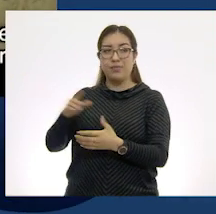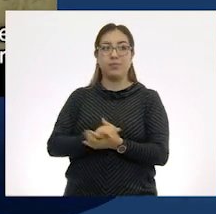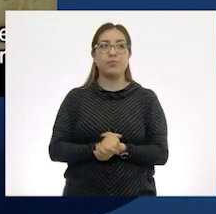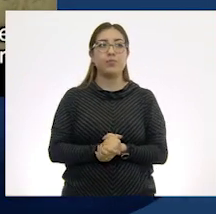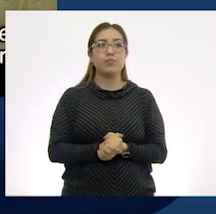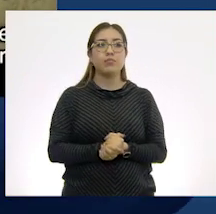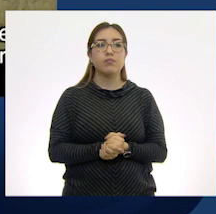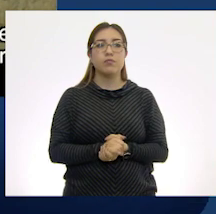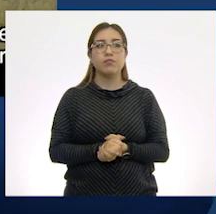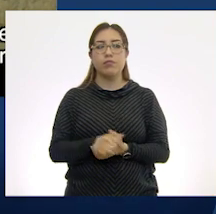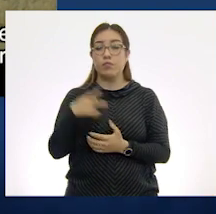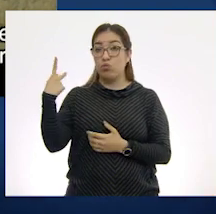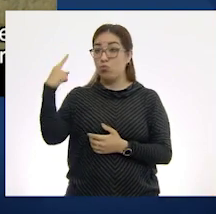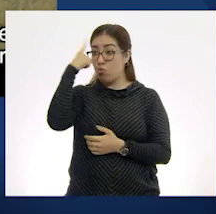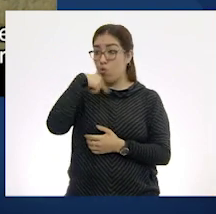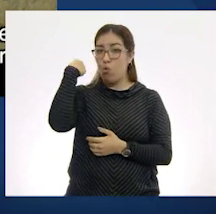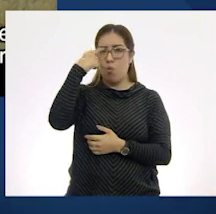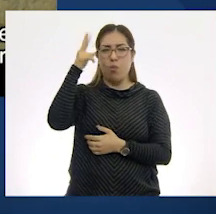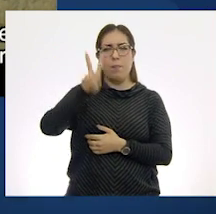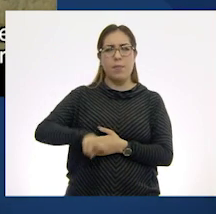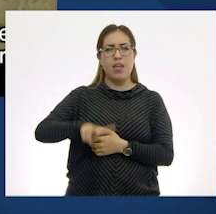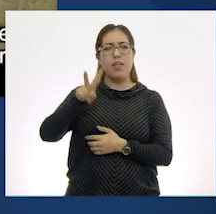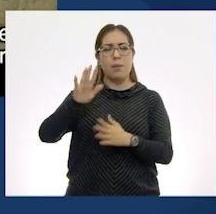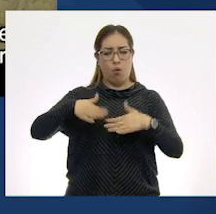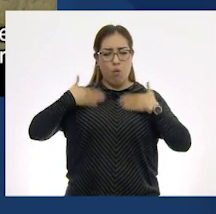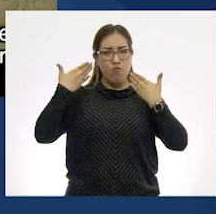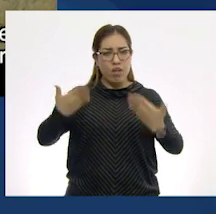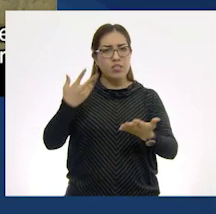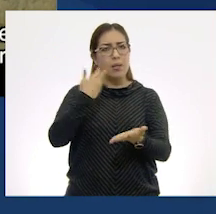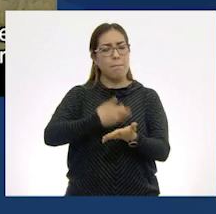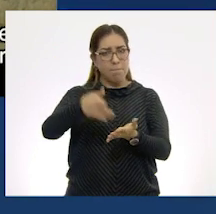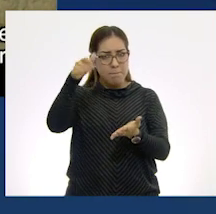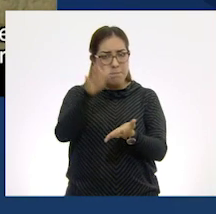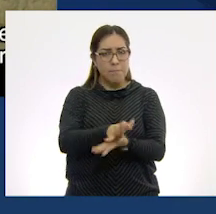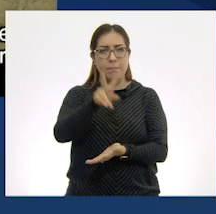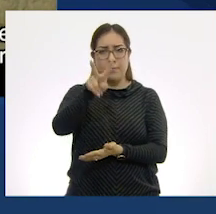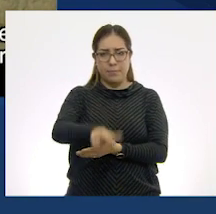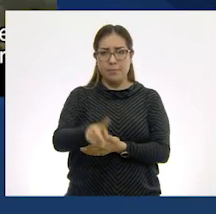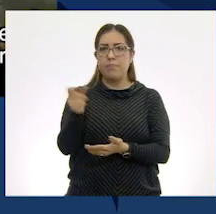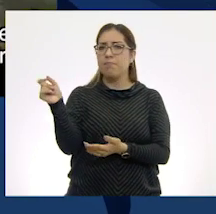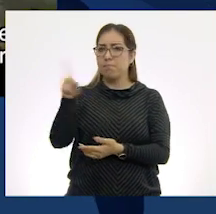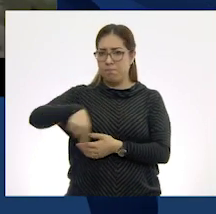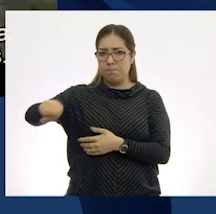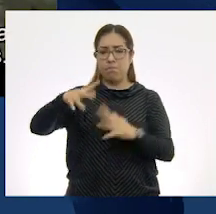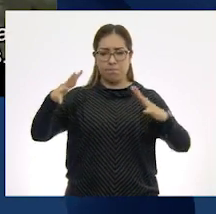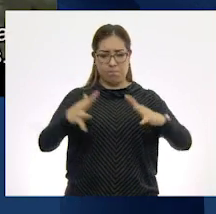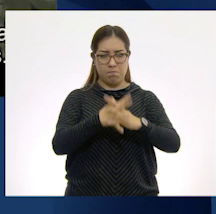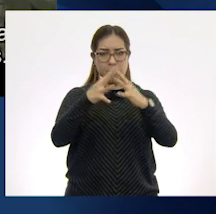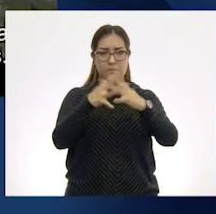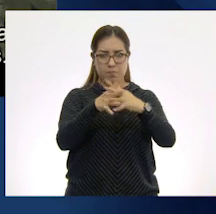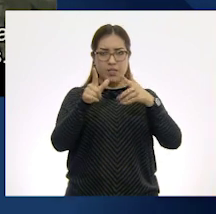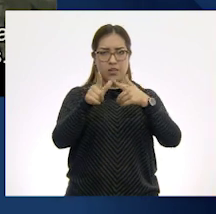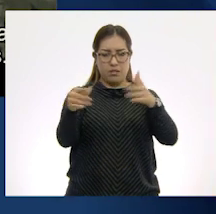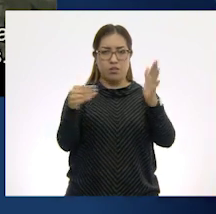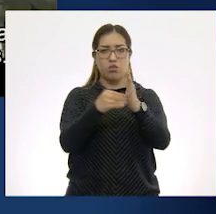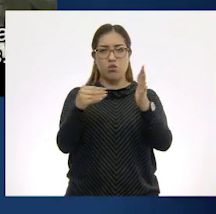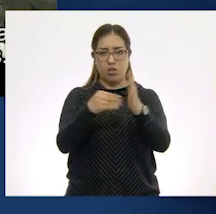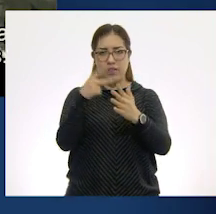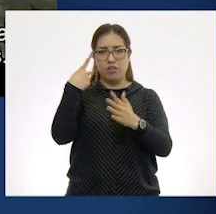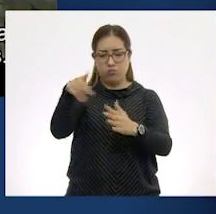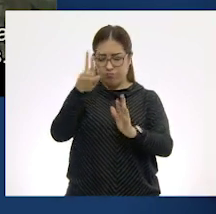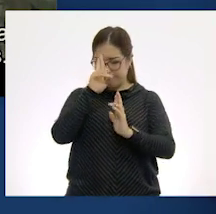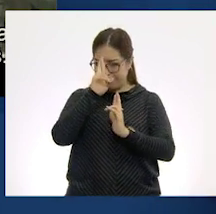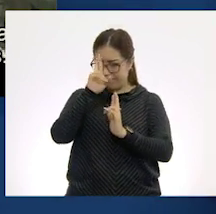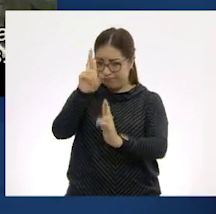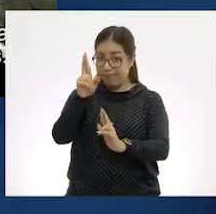不论你的出身高低，当然奖励军功的原则就规定，能够勇敢杀敌就会得到爵位，得到土地。所以对